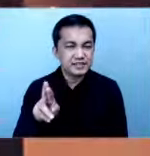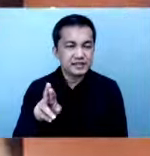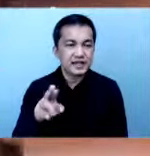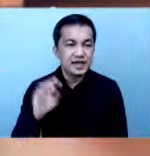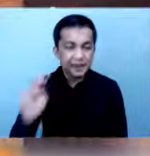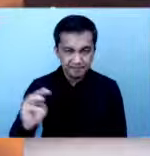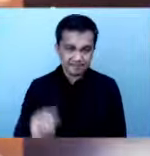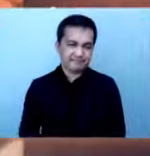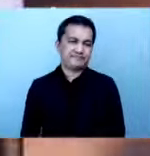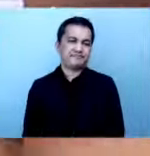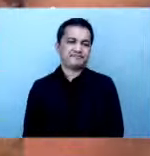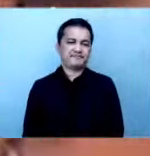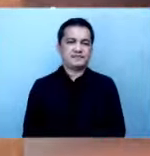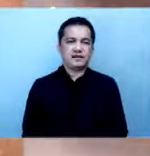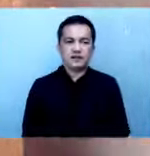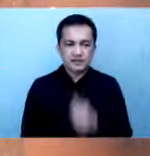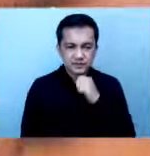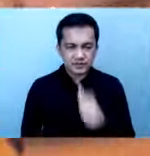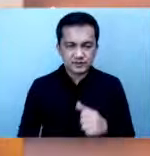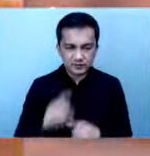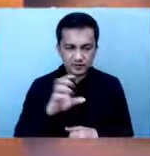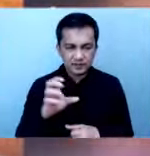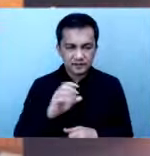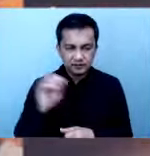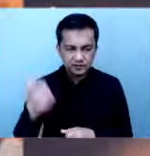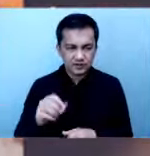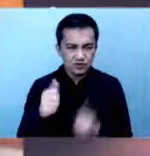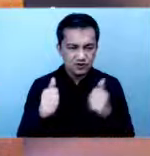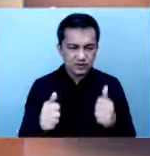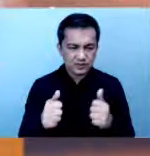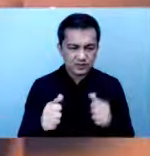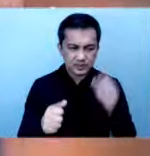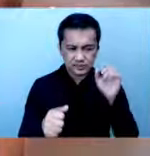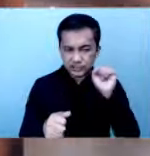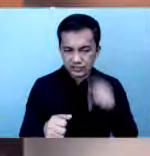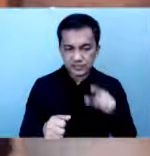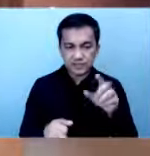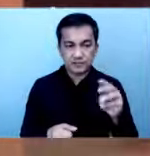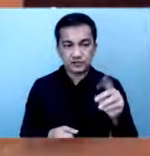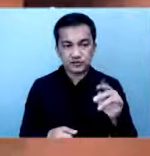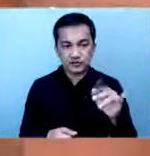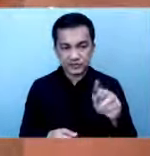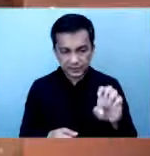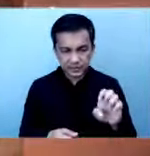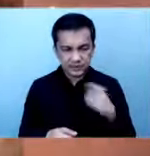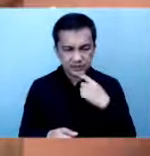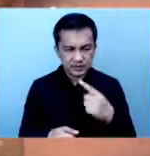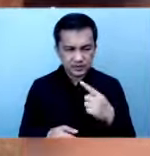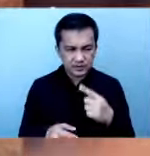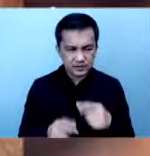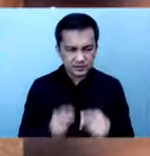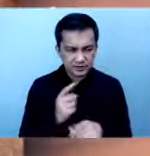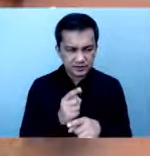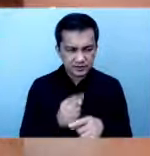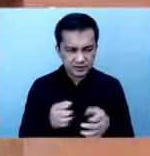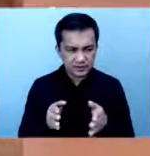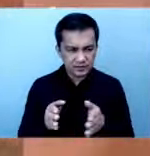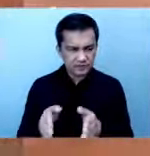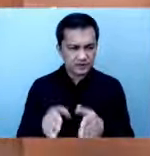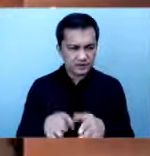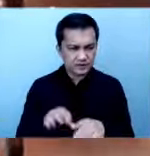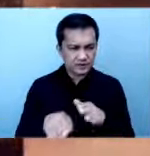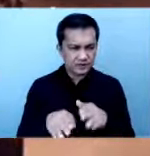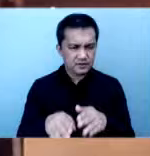kahit hindi pa raw sila 100% okay ng kanyang kapatid na si Marjorie, a step in the right direction na raw ito para sa kanila ni